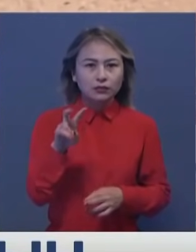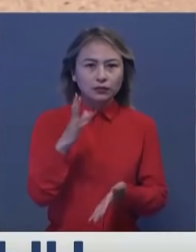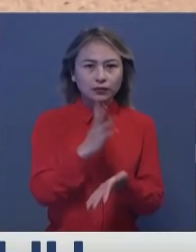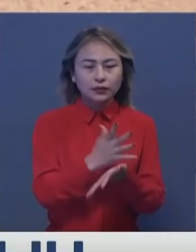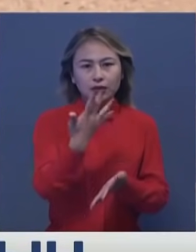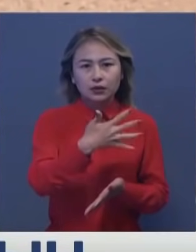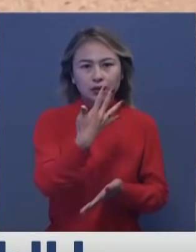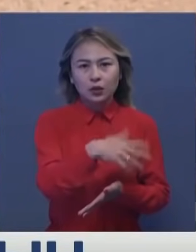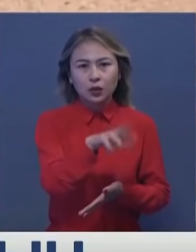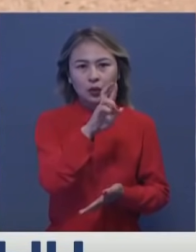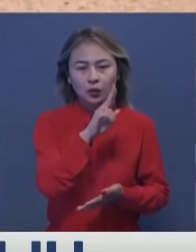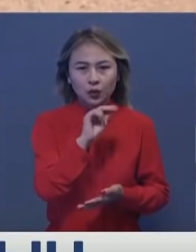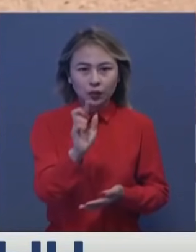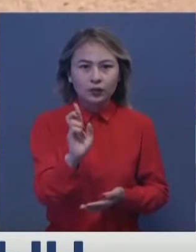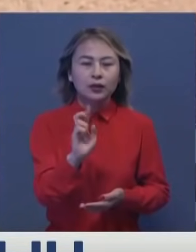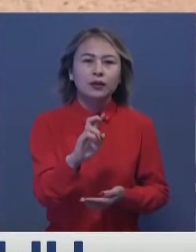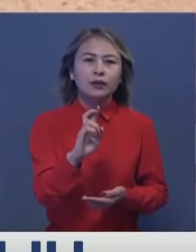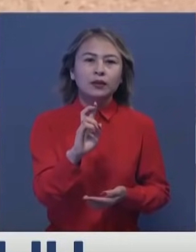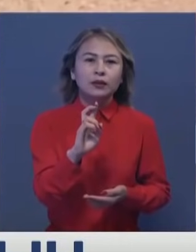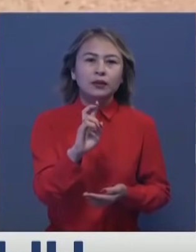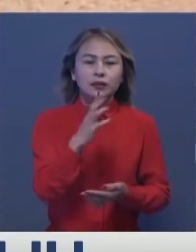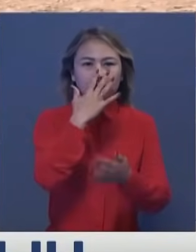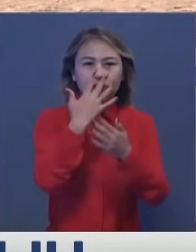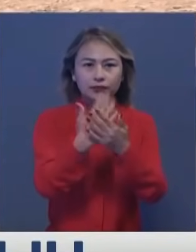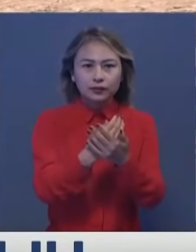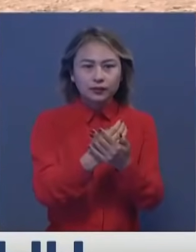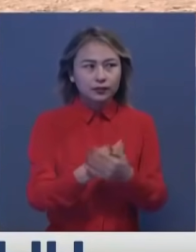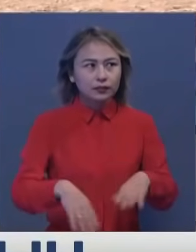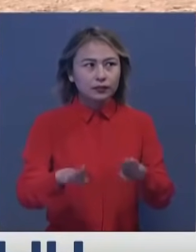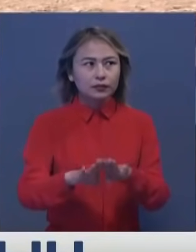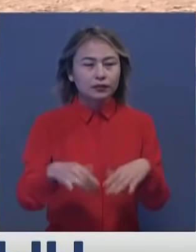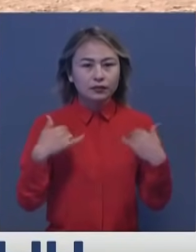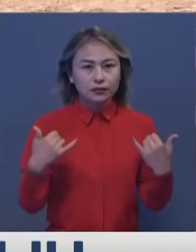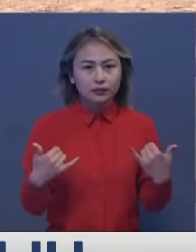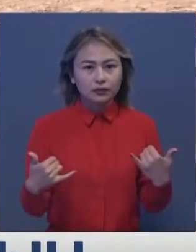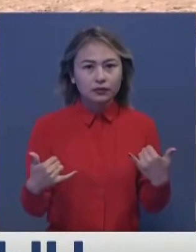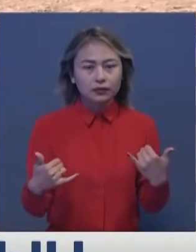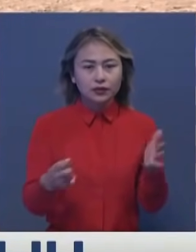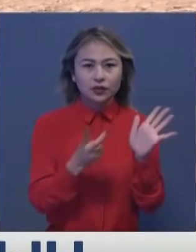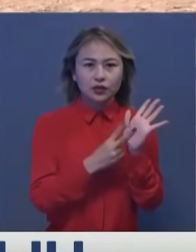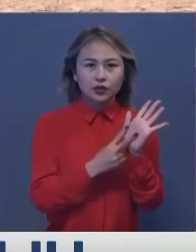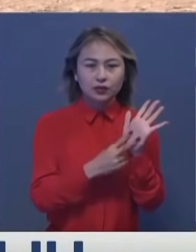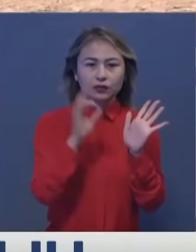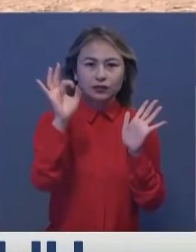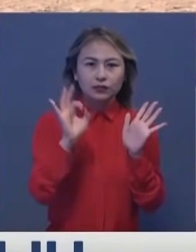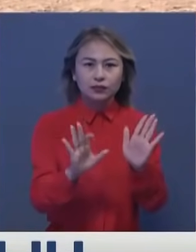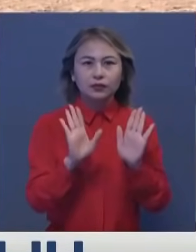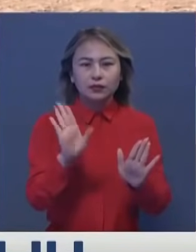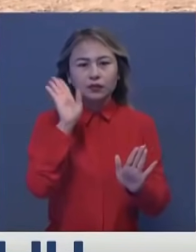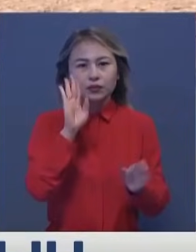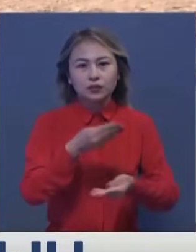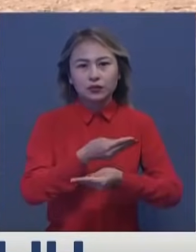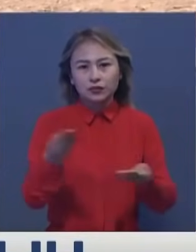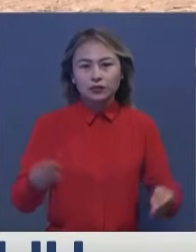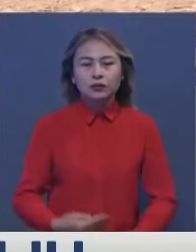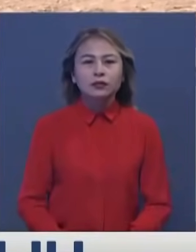куб секундына келетін болса, біз өз жағдайымыздан шығамыз. Қазір таңда бізге 70% ғана су беріліп жатыр.